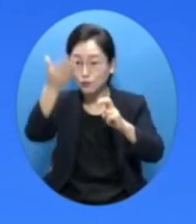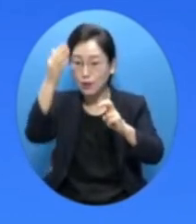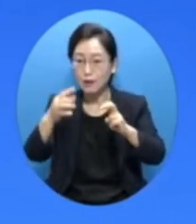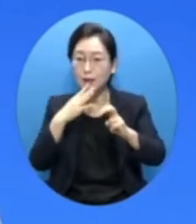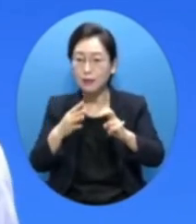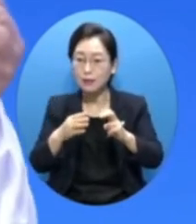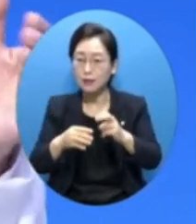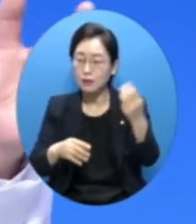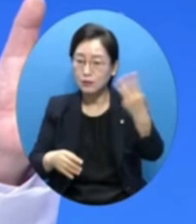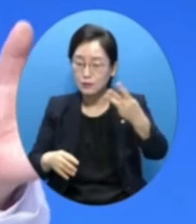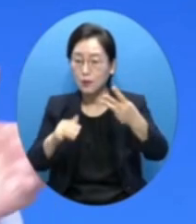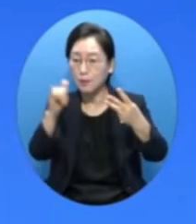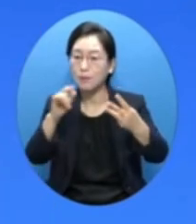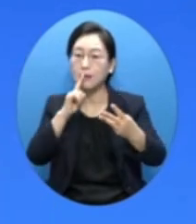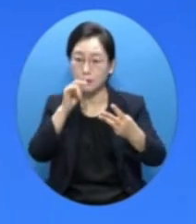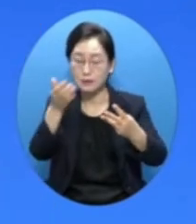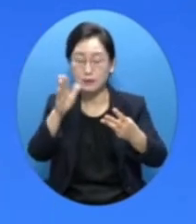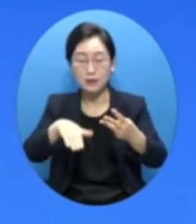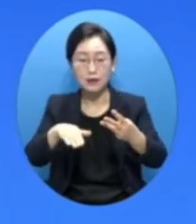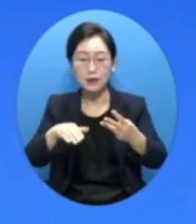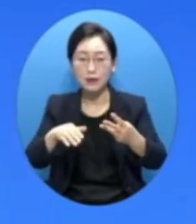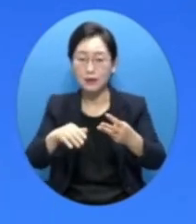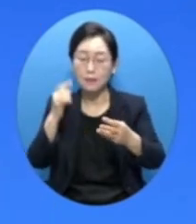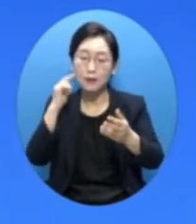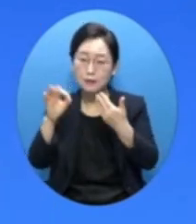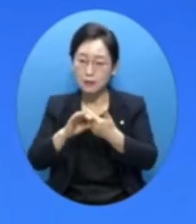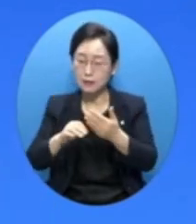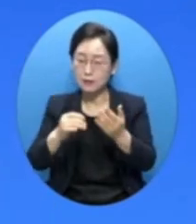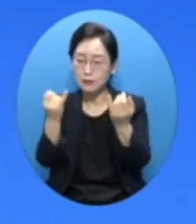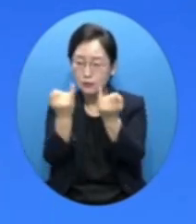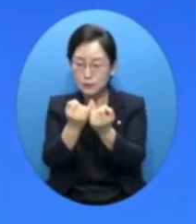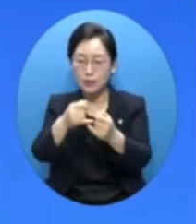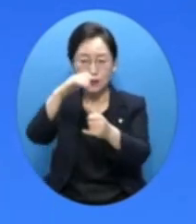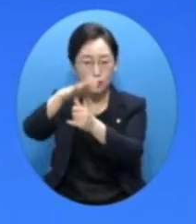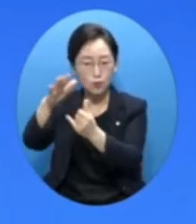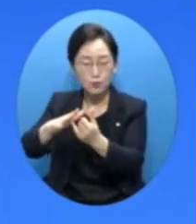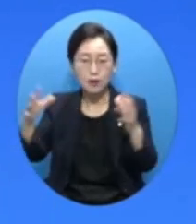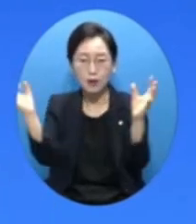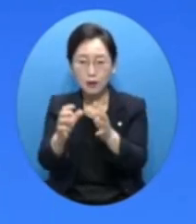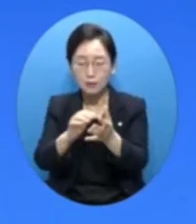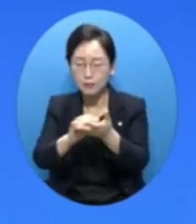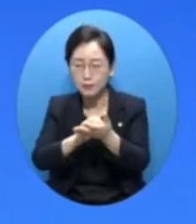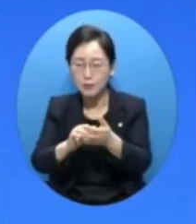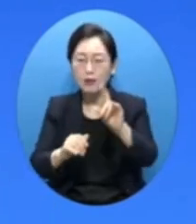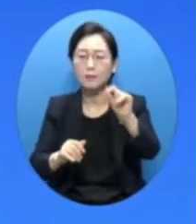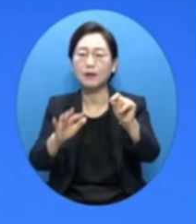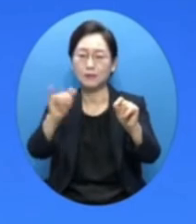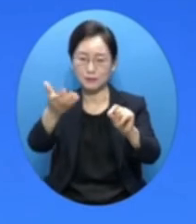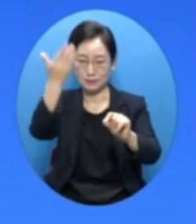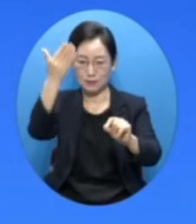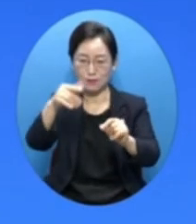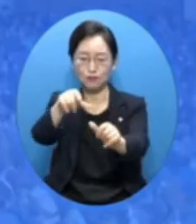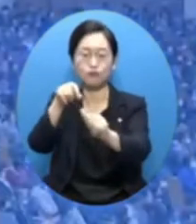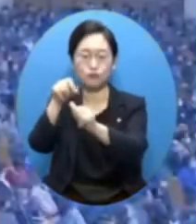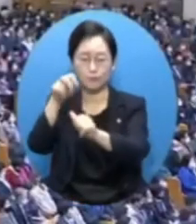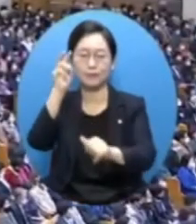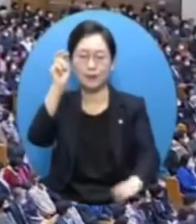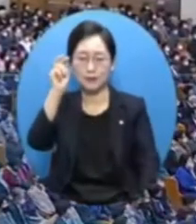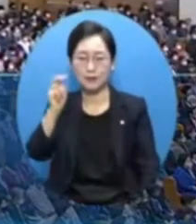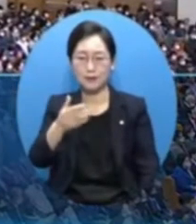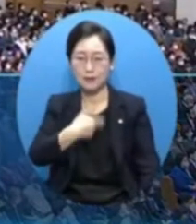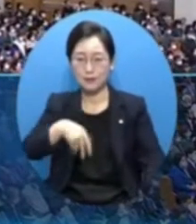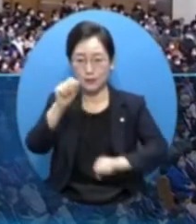명이니까 만약 여자와 다른 모든 가족을 합한다면 만 명이 넘는 사람이 구원받았다고 생각을 합니다. 사도행전